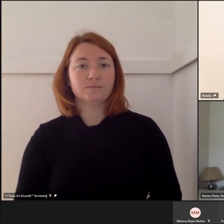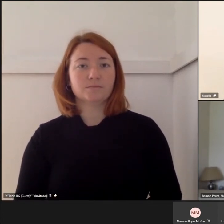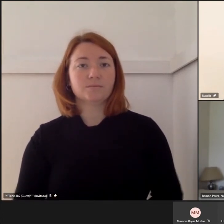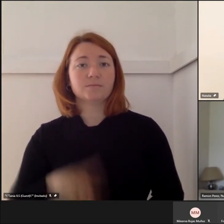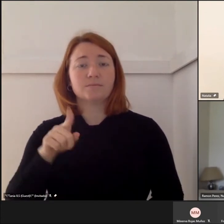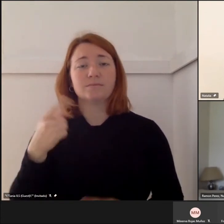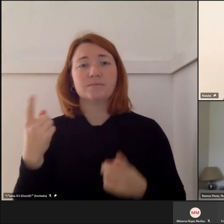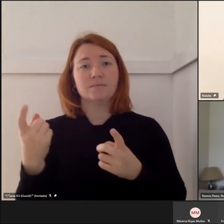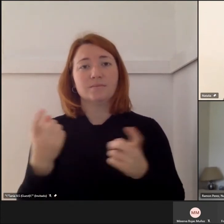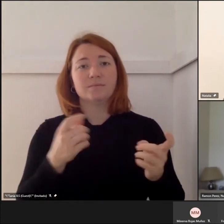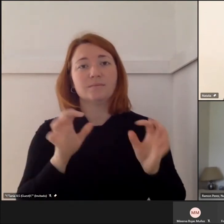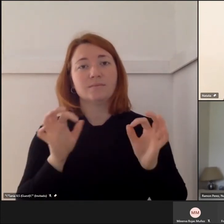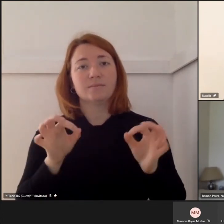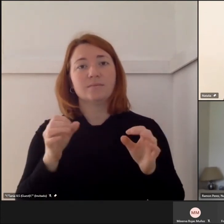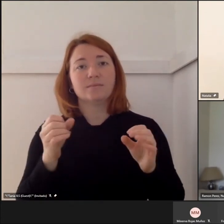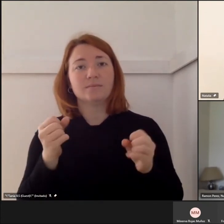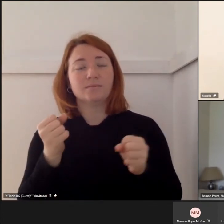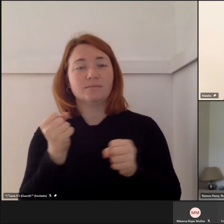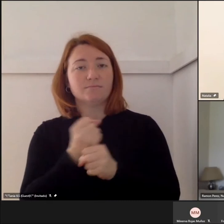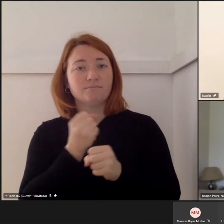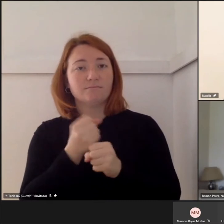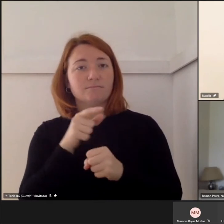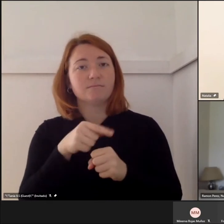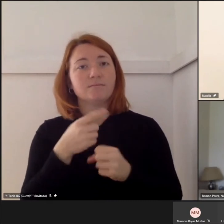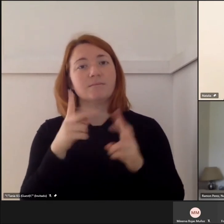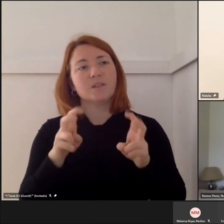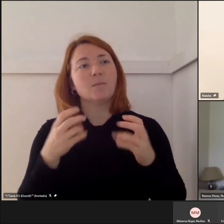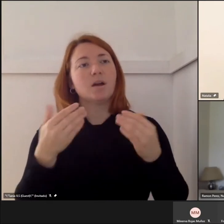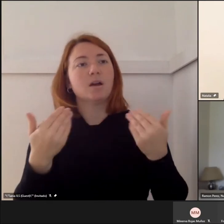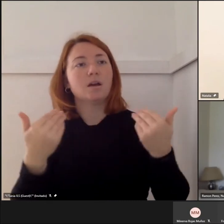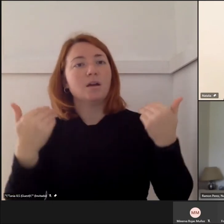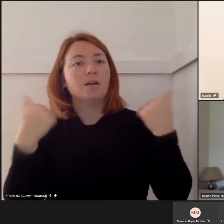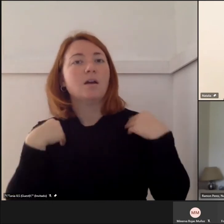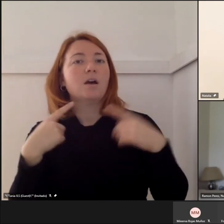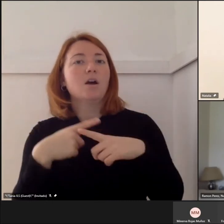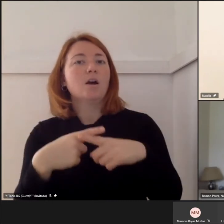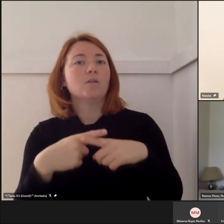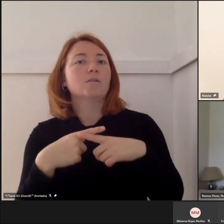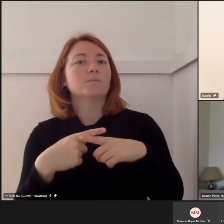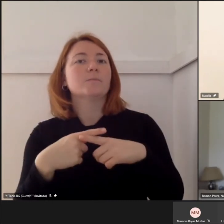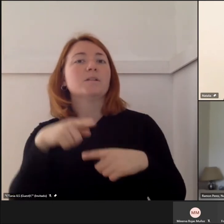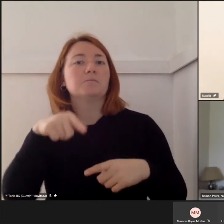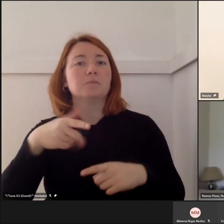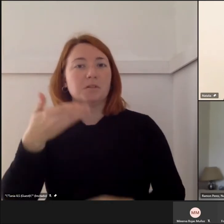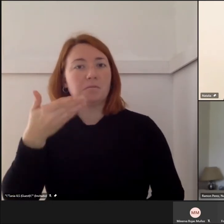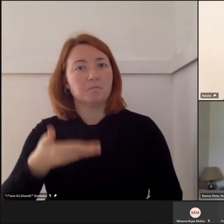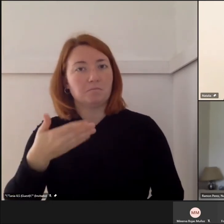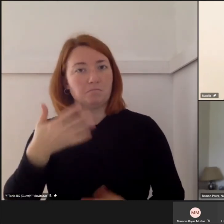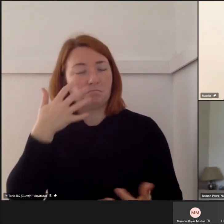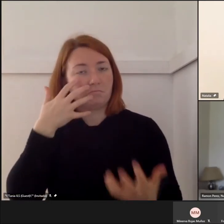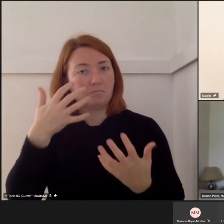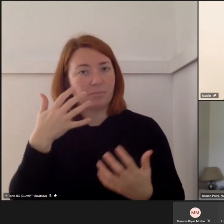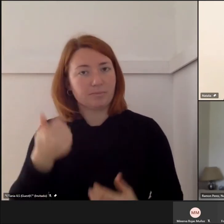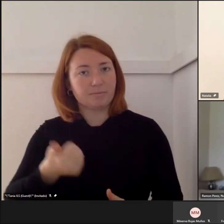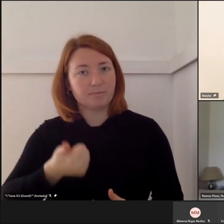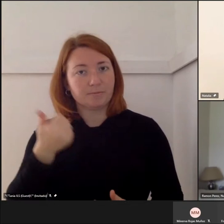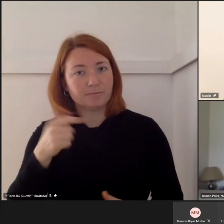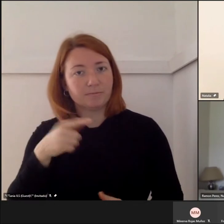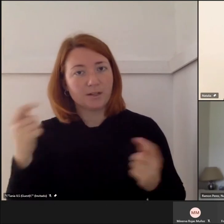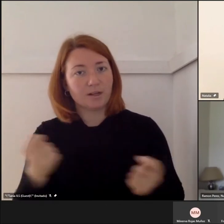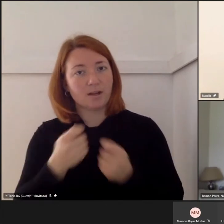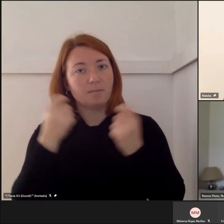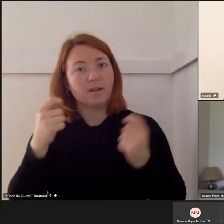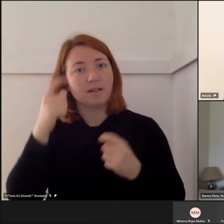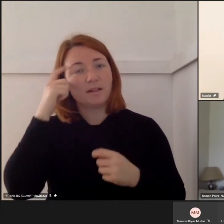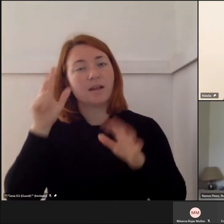necessitat de treballar aquest element de la corresponsabilitat. Llavors, precisament la campanya del 8 de març institucional es va focalitzar